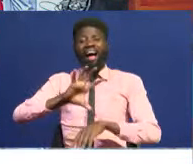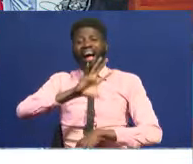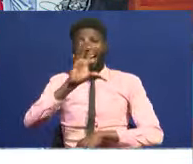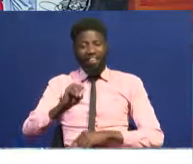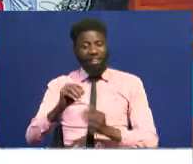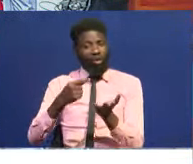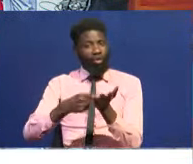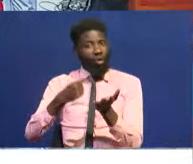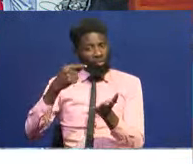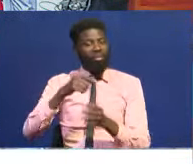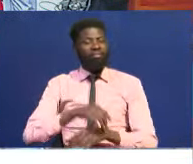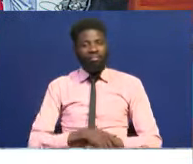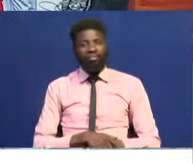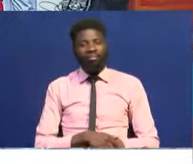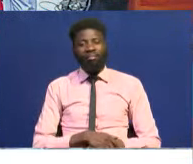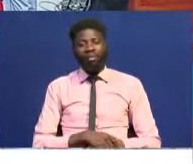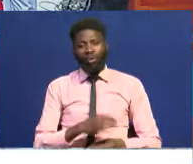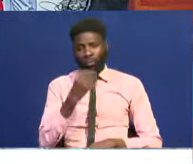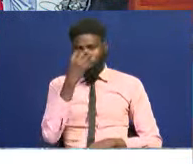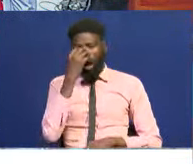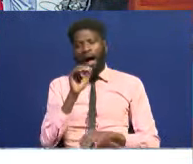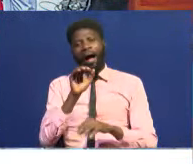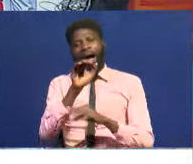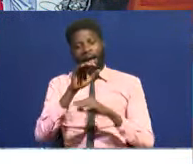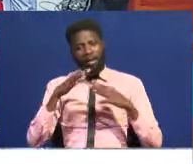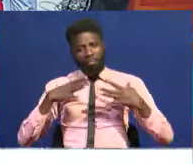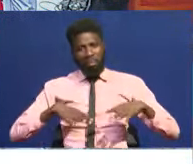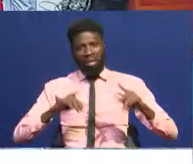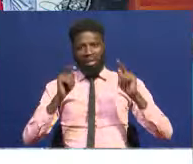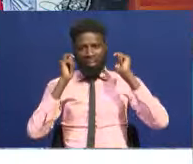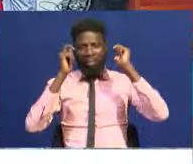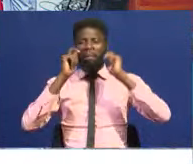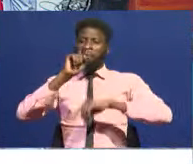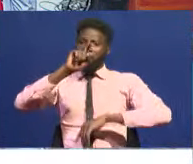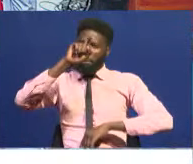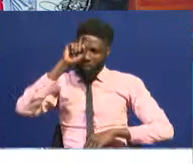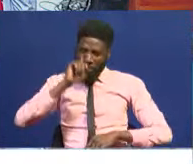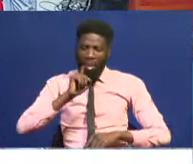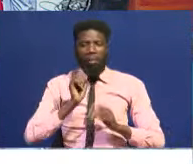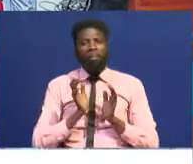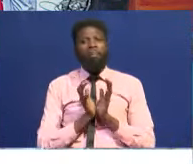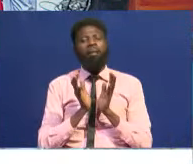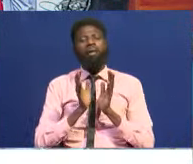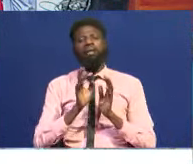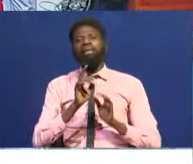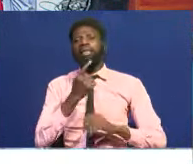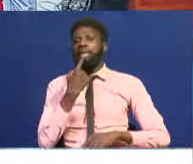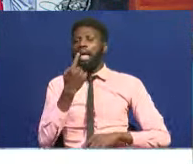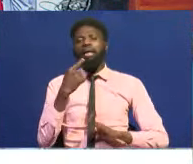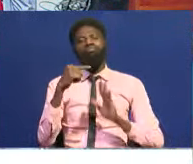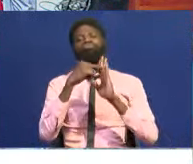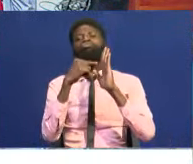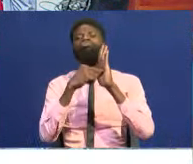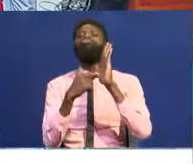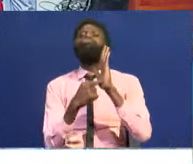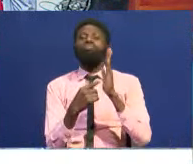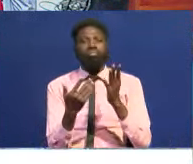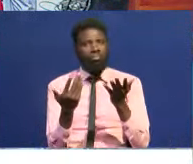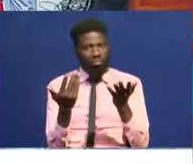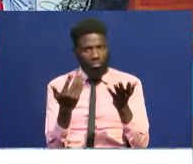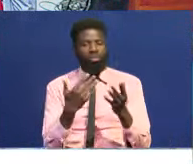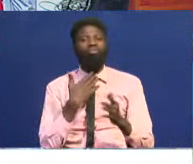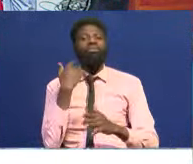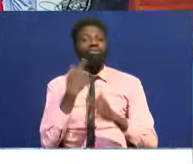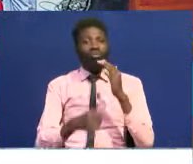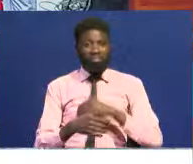waandamanaji kujitokeza na kuwasilisha waziwazi matakwa yao kwa vile haitoruhusu watu wasiojulikana kuvuruga taifa